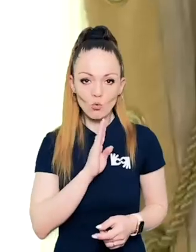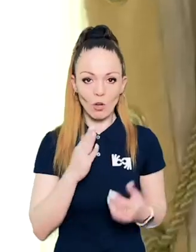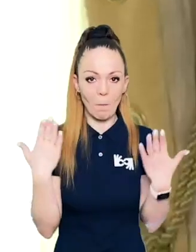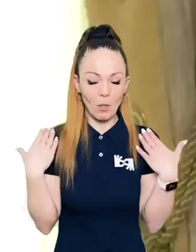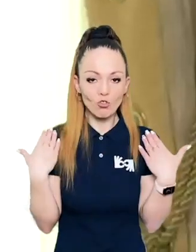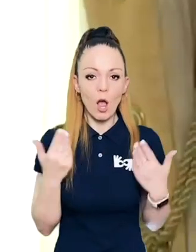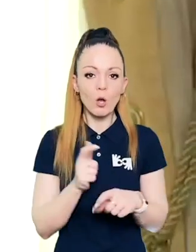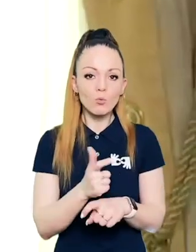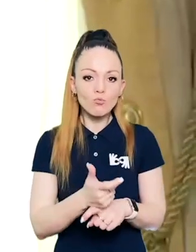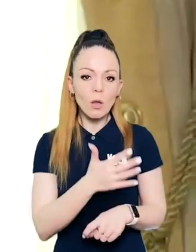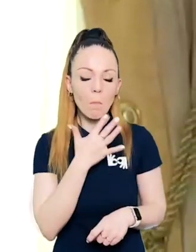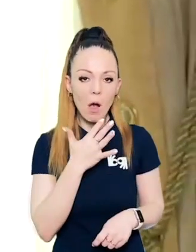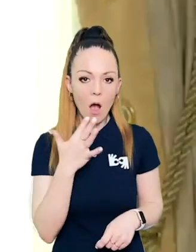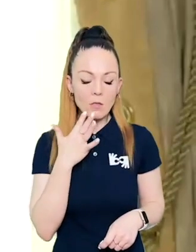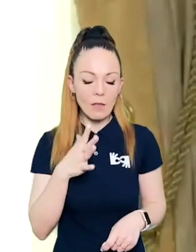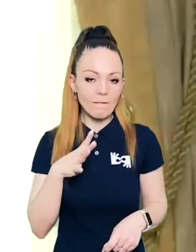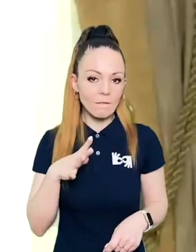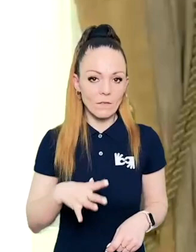плечах